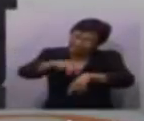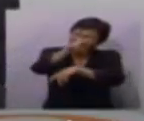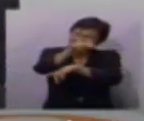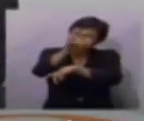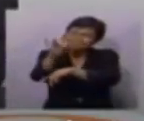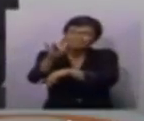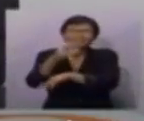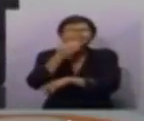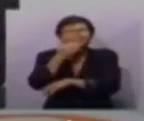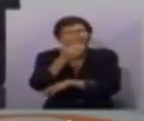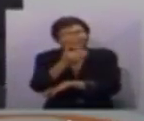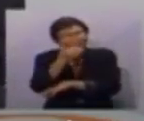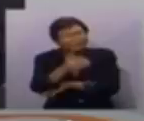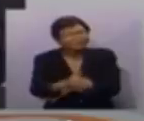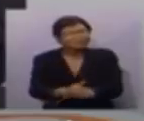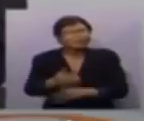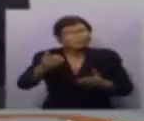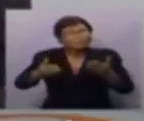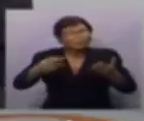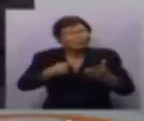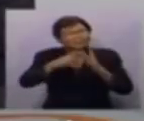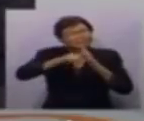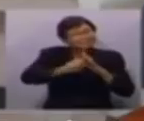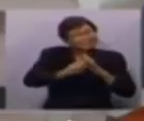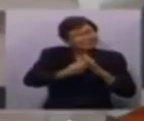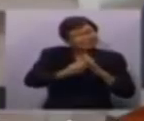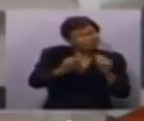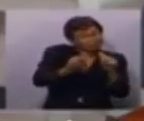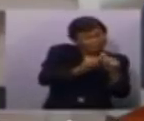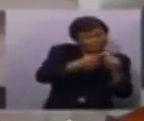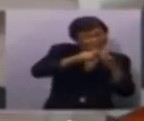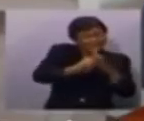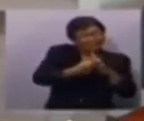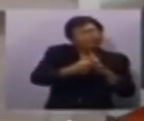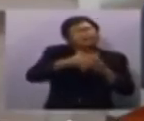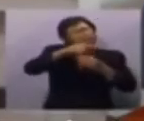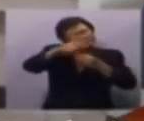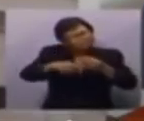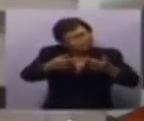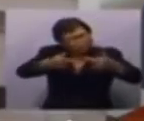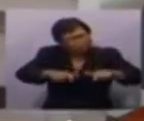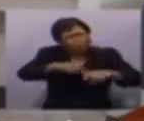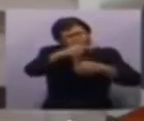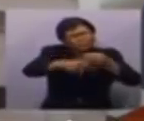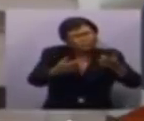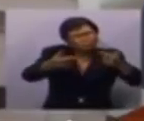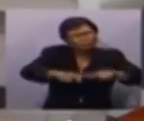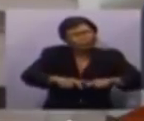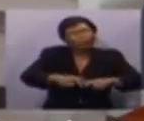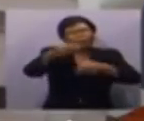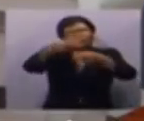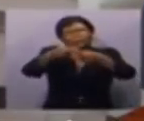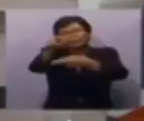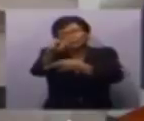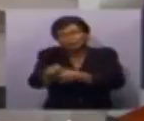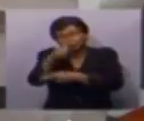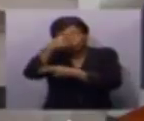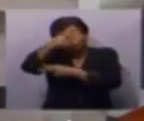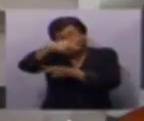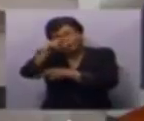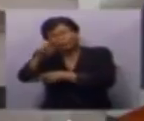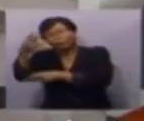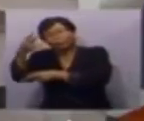8. Terima kasih. Okey, mungkin kita mulakan dahulu, Doktor, tentang senario perjalanan penamaan calon untuk